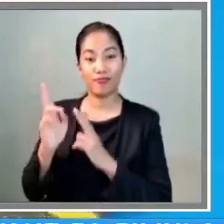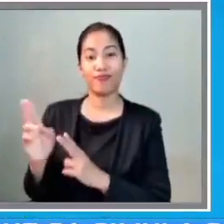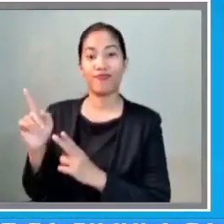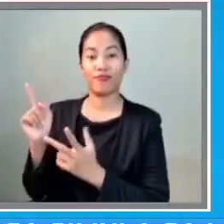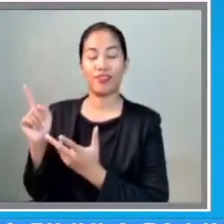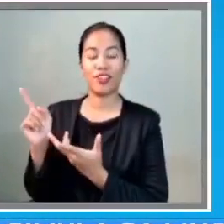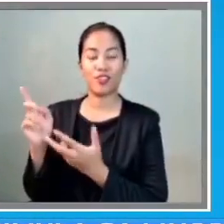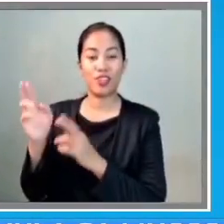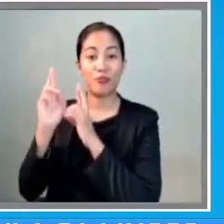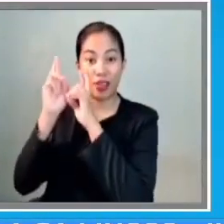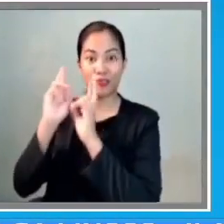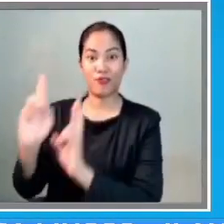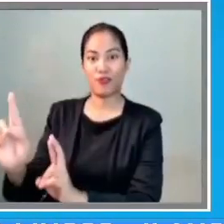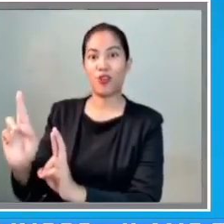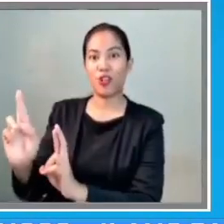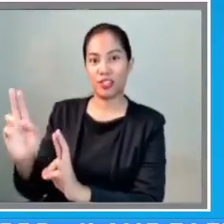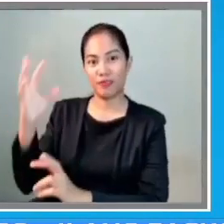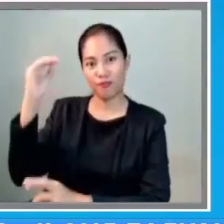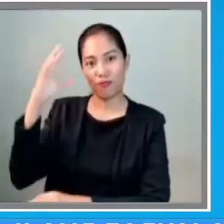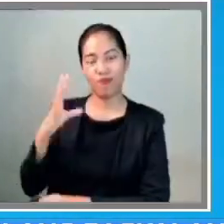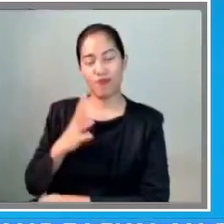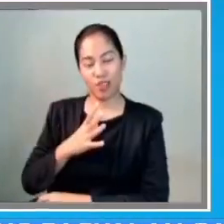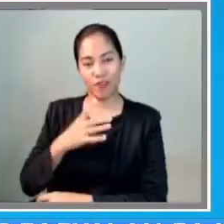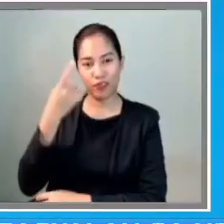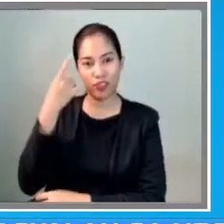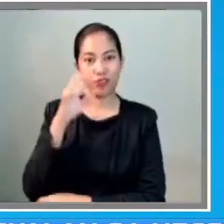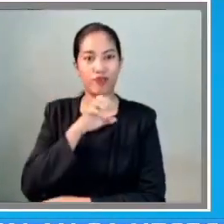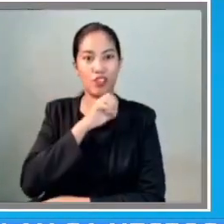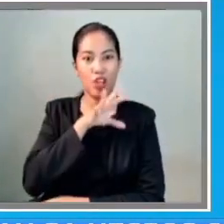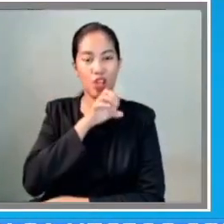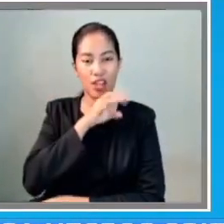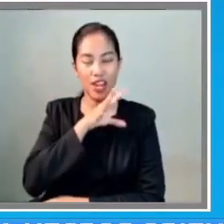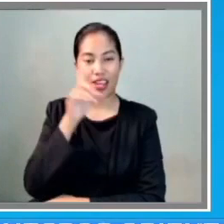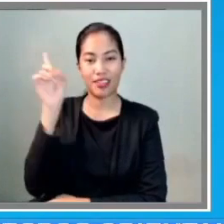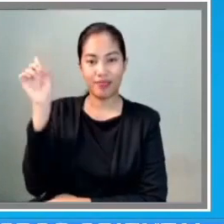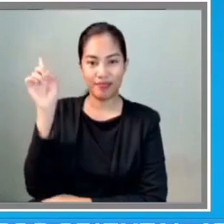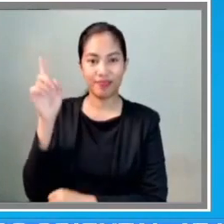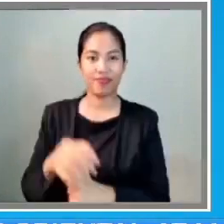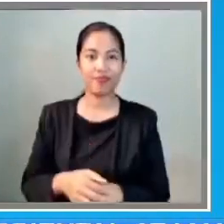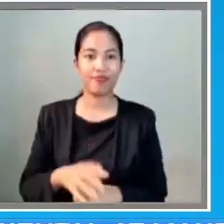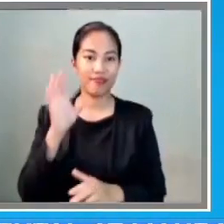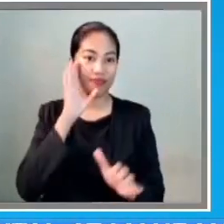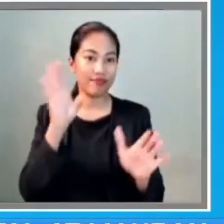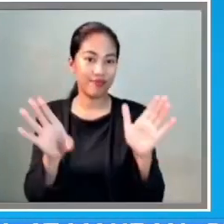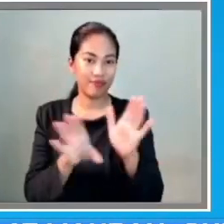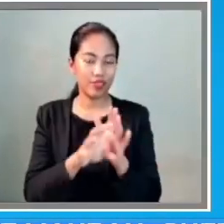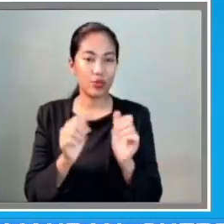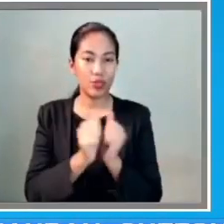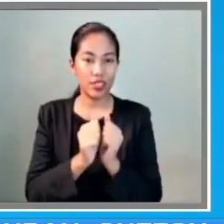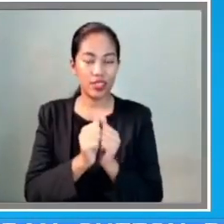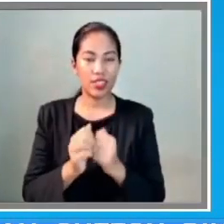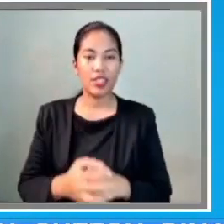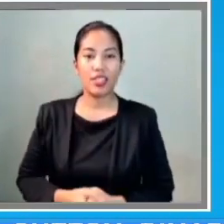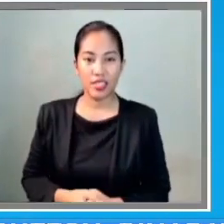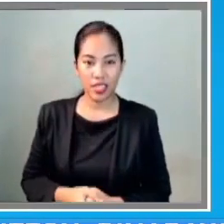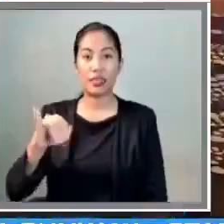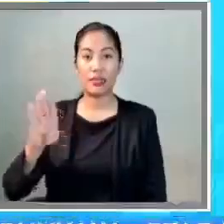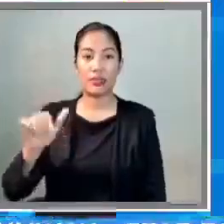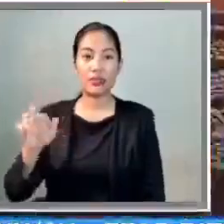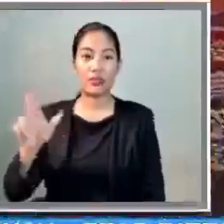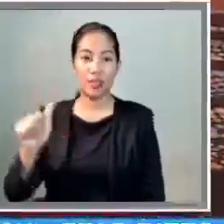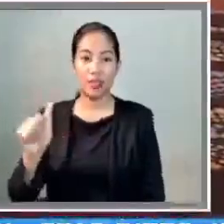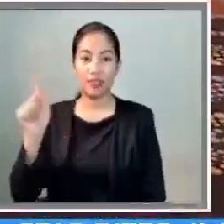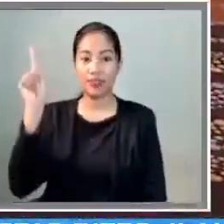David. Pinusuan ang post ni David kasama ang kanyang ama o paternal grandmother in Chinese.